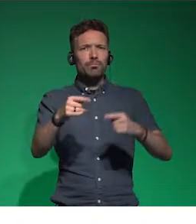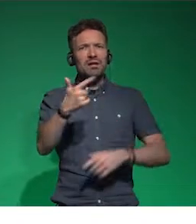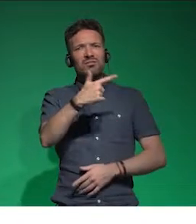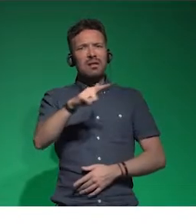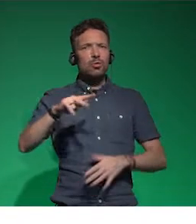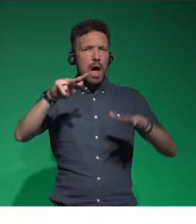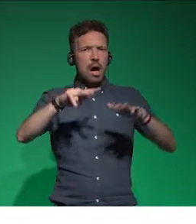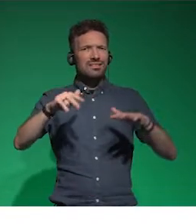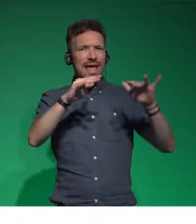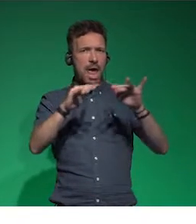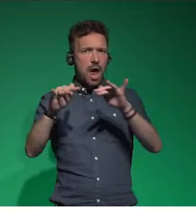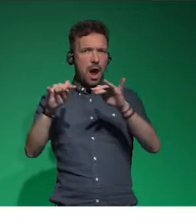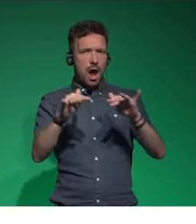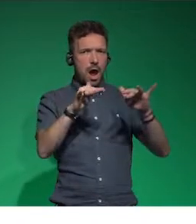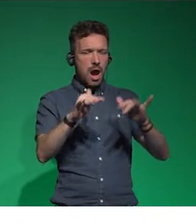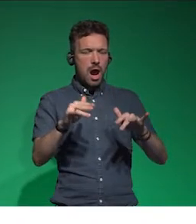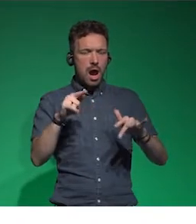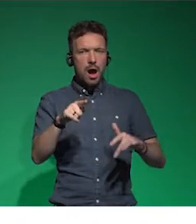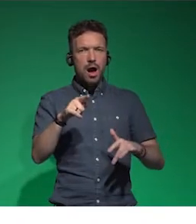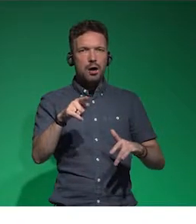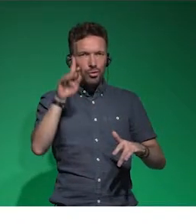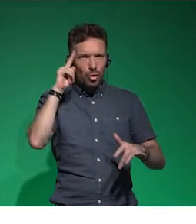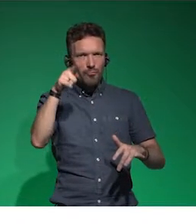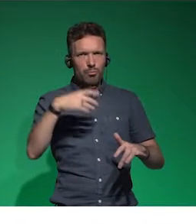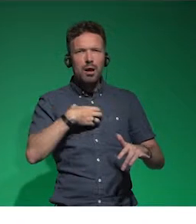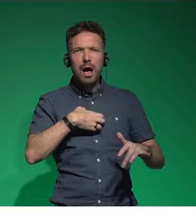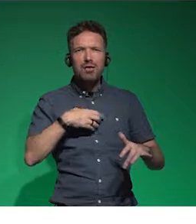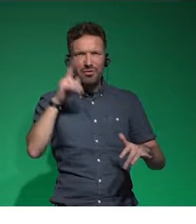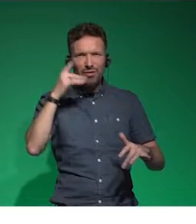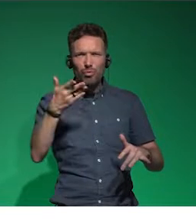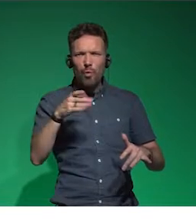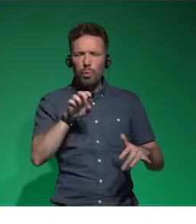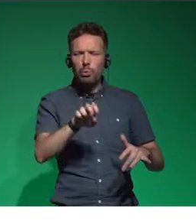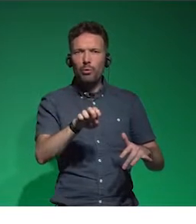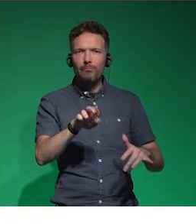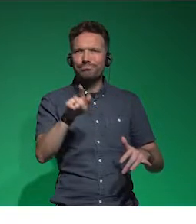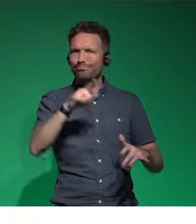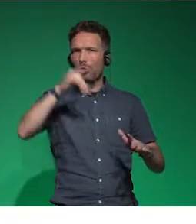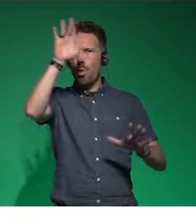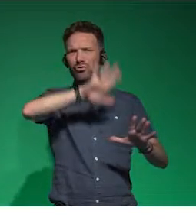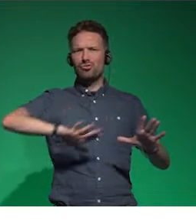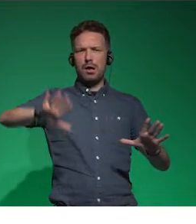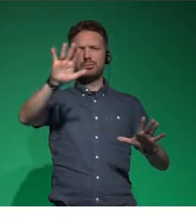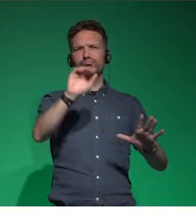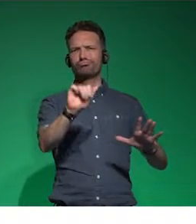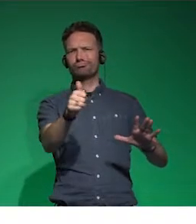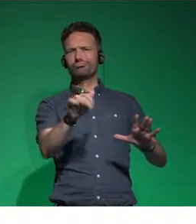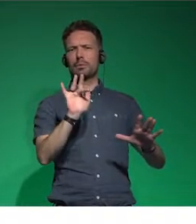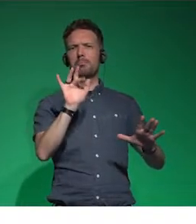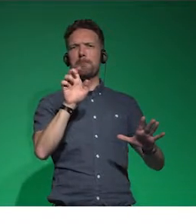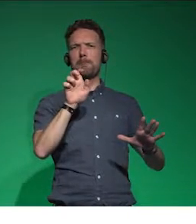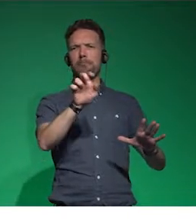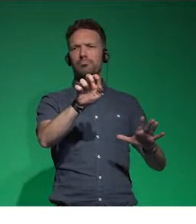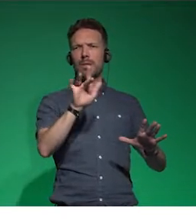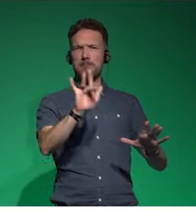2018. Wo Kassel liegt, können Sie, glaube ich, gut nachvollziehen. Das ist in der Mitte Deutschlands. Und wir